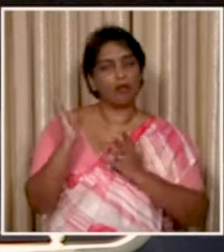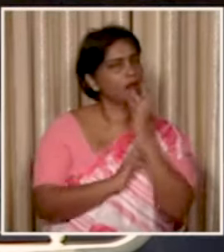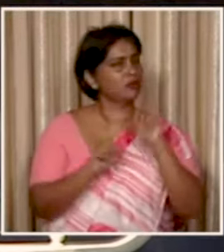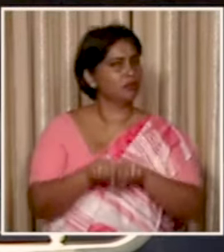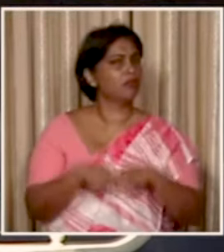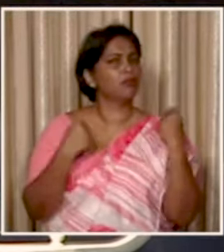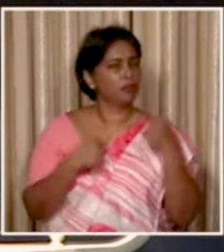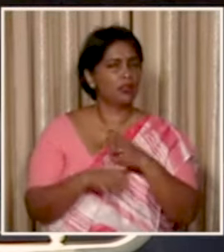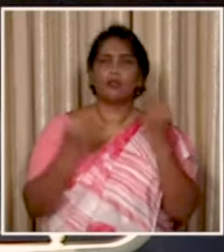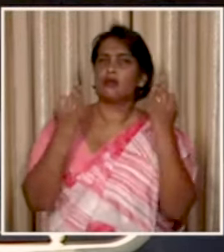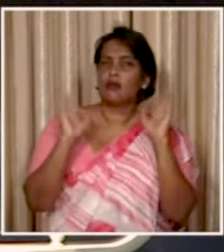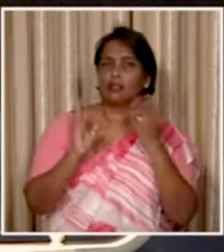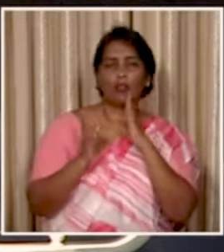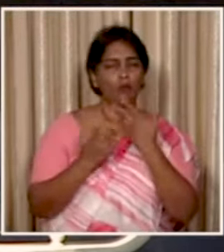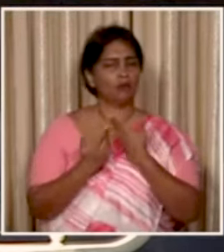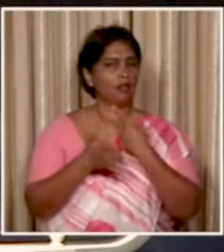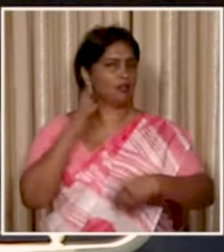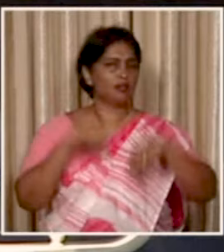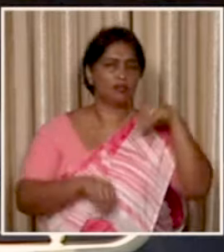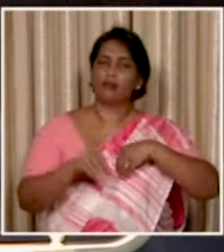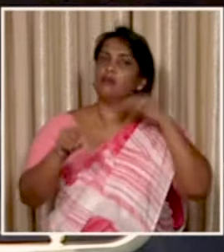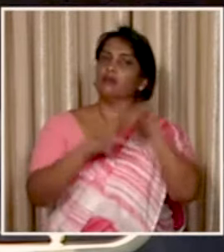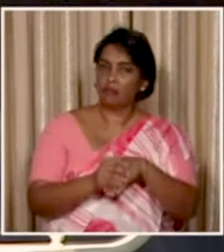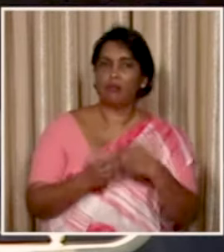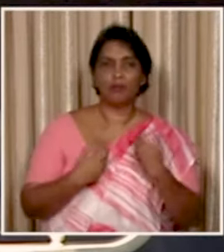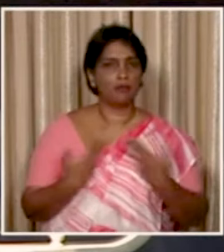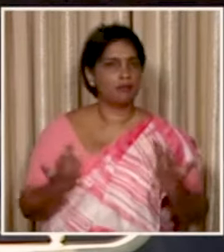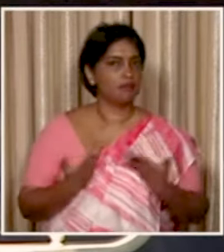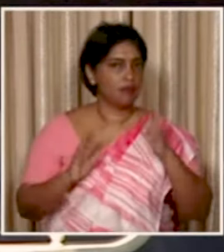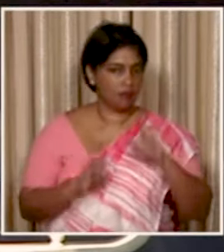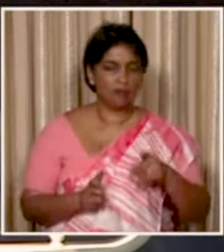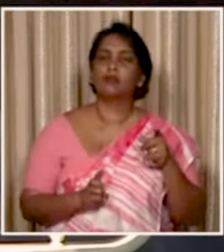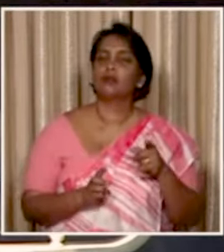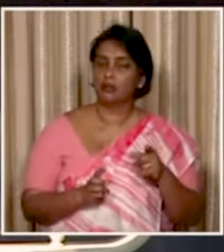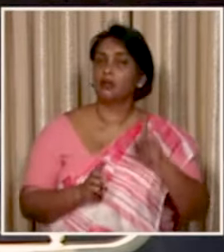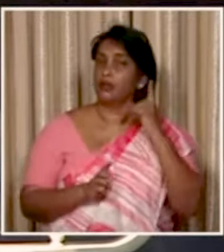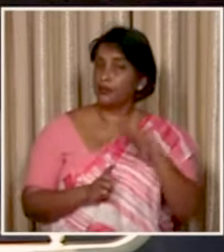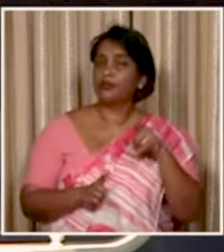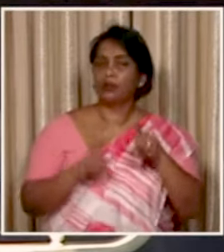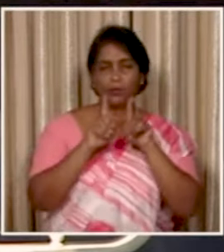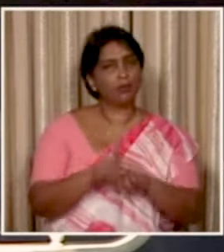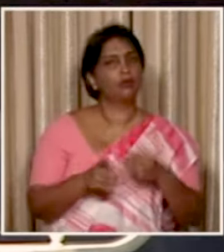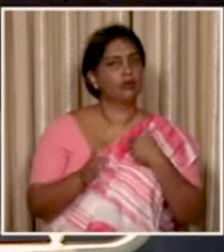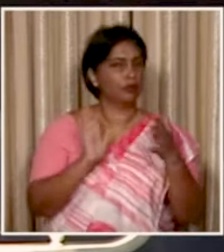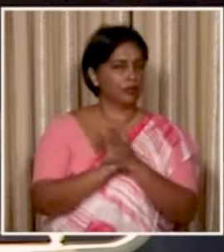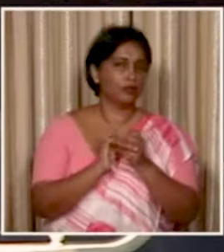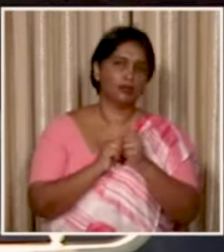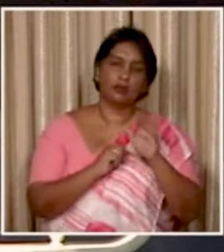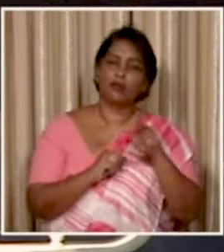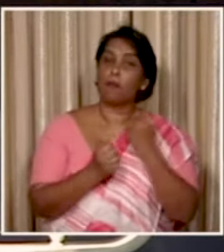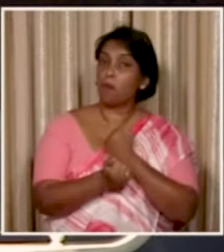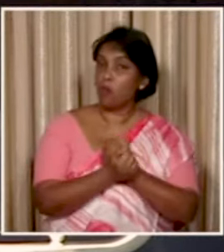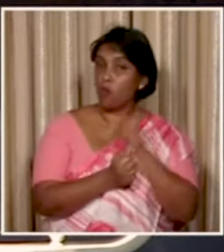ஈடுபட முடியாத அச்சுறுத்தல் ஏற்பட்டுள்ளது. என்னுடன் பணியாற்றினால் போலீசாரால் பழிவாங்கப்படுவோம், அவமானப்படுத்தப்படுவோம் என்ற அச்சம் பாராளுமன்ற